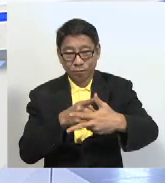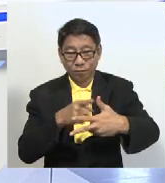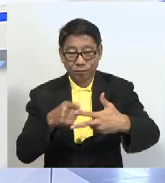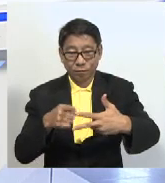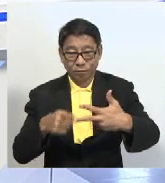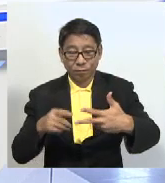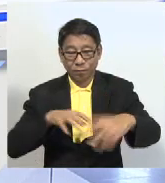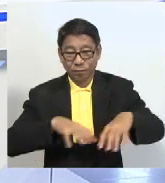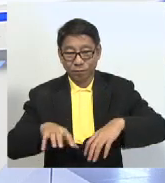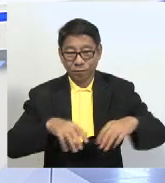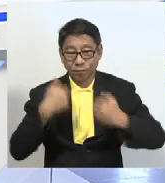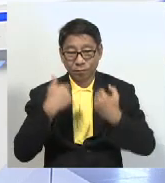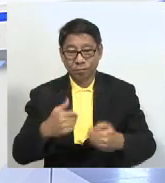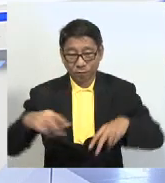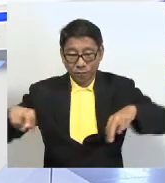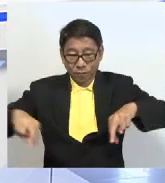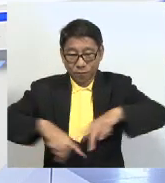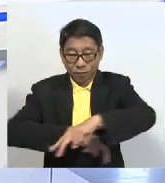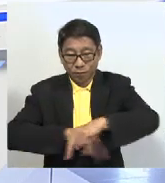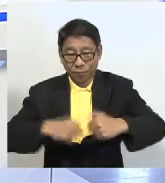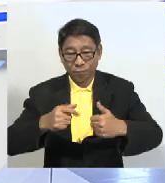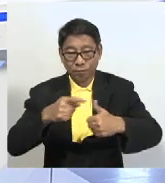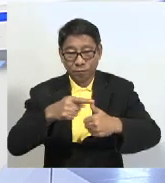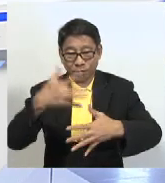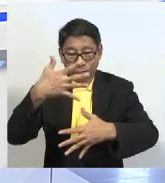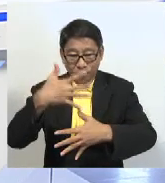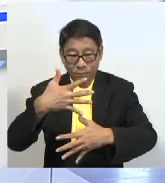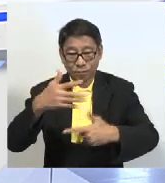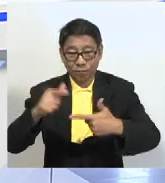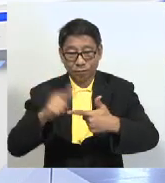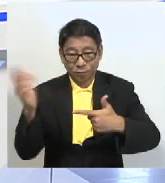ายที่จัดขึ้นเป็นสตรีทฟู้ดตอนนี้ได้นะคะทั้งเยาวราช